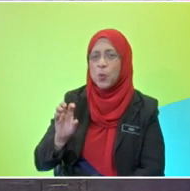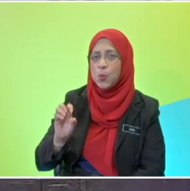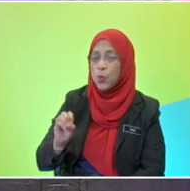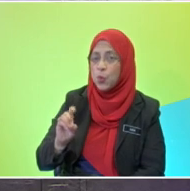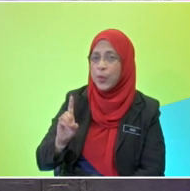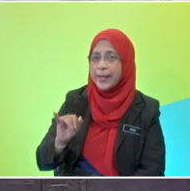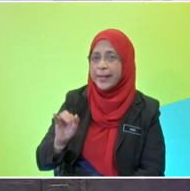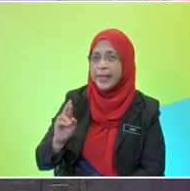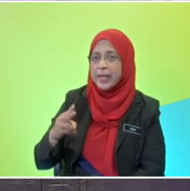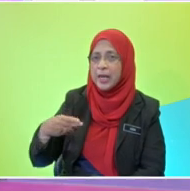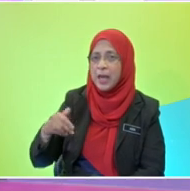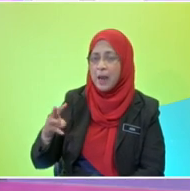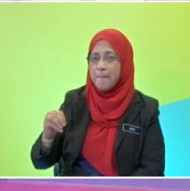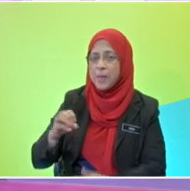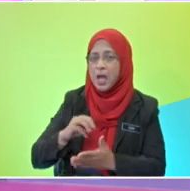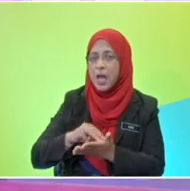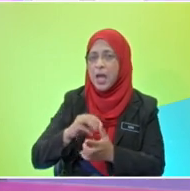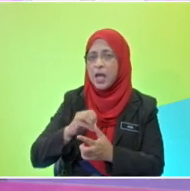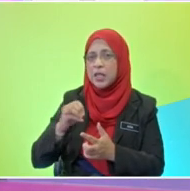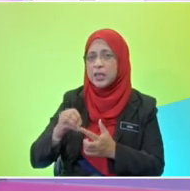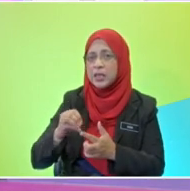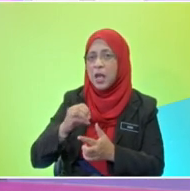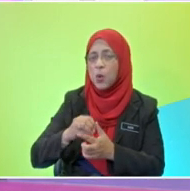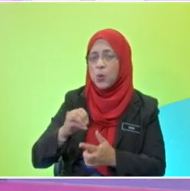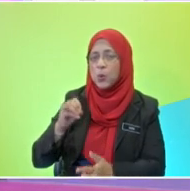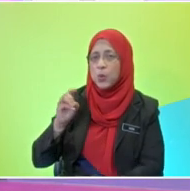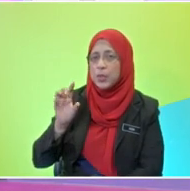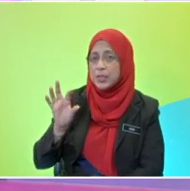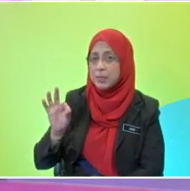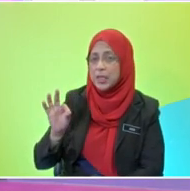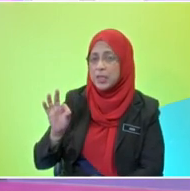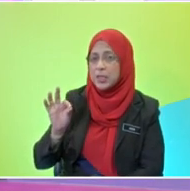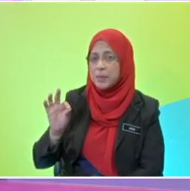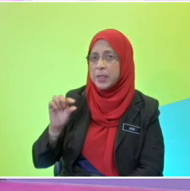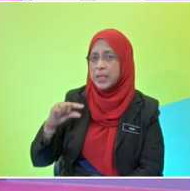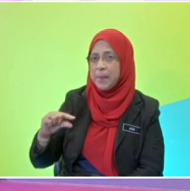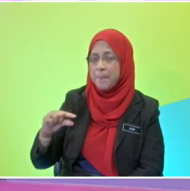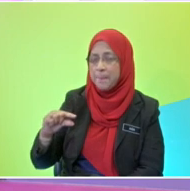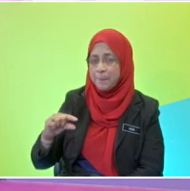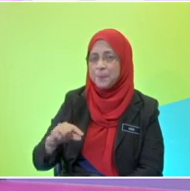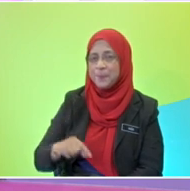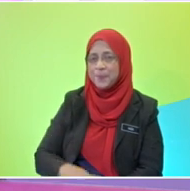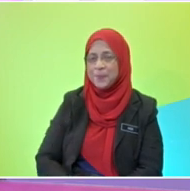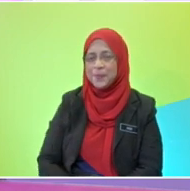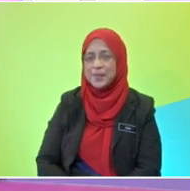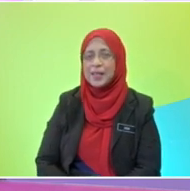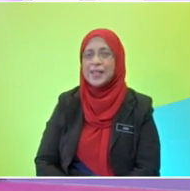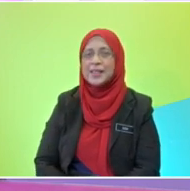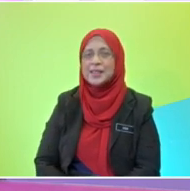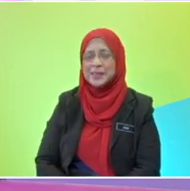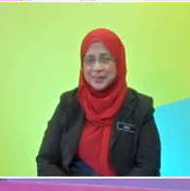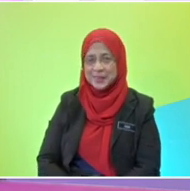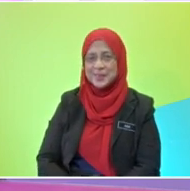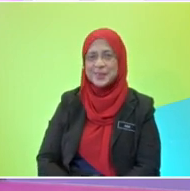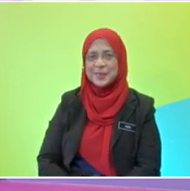ataupun 500 95 gram tuh kacapi segini gitu perak sampai sekilo kalau